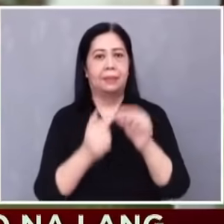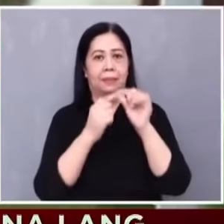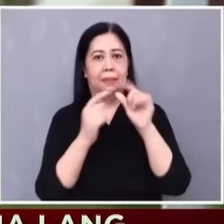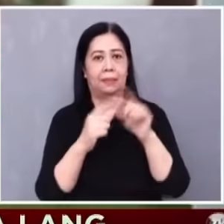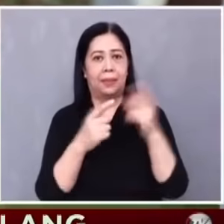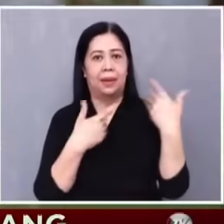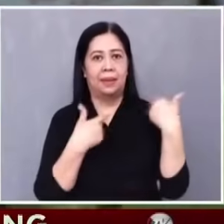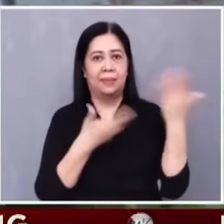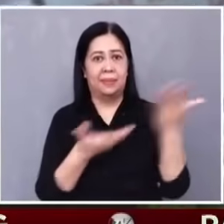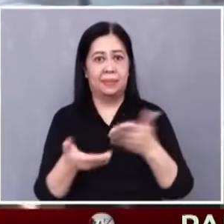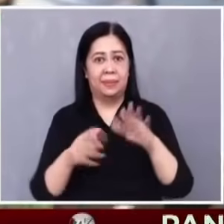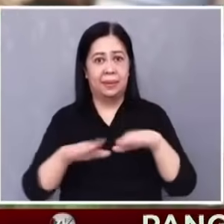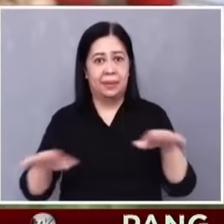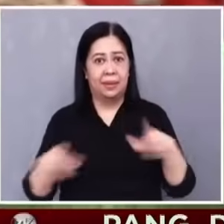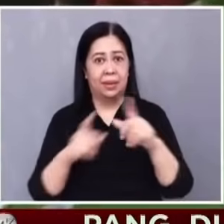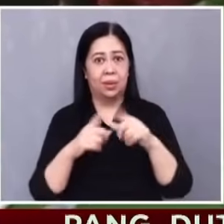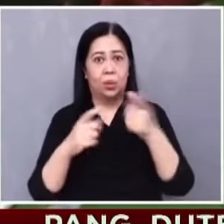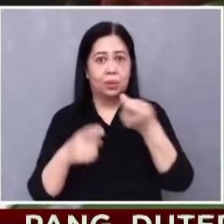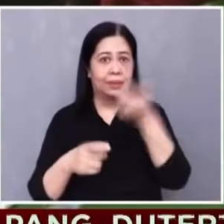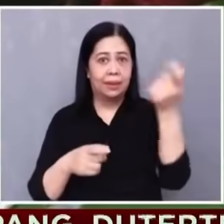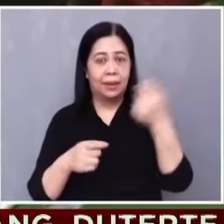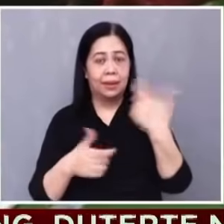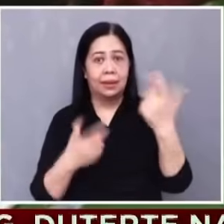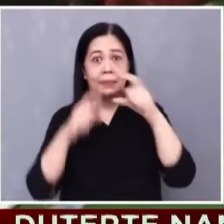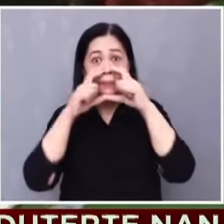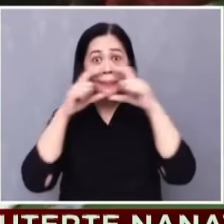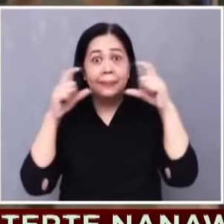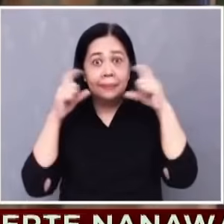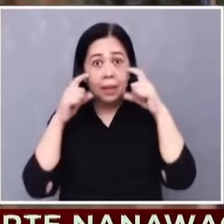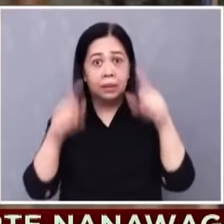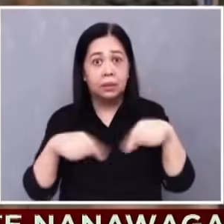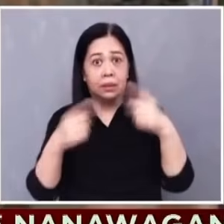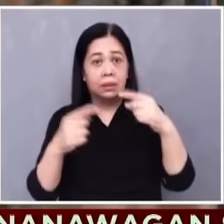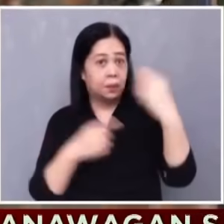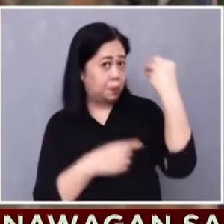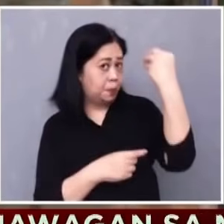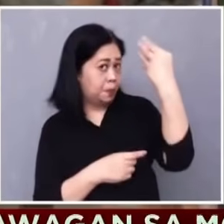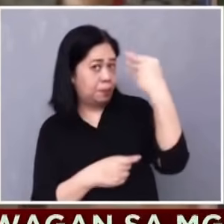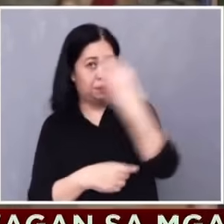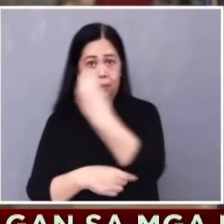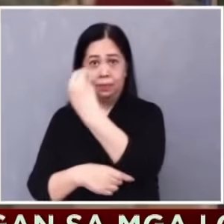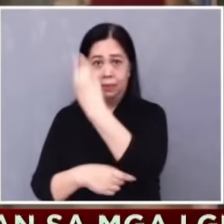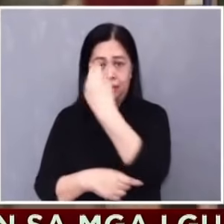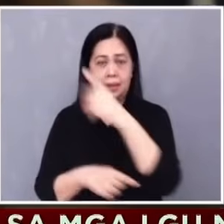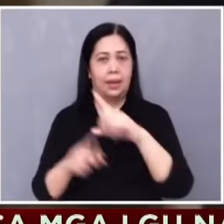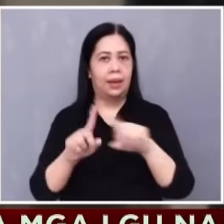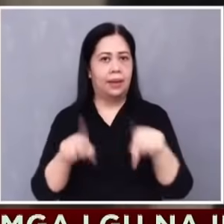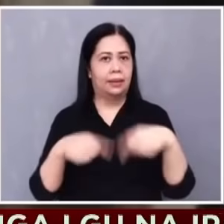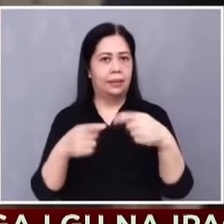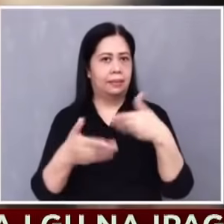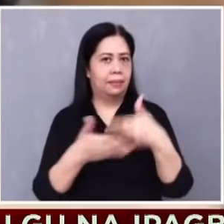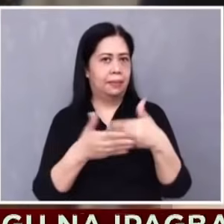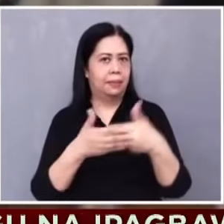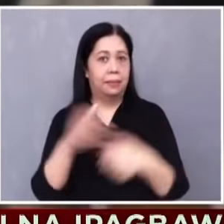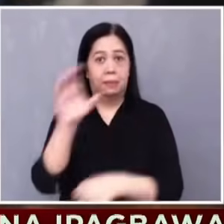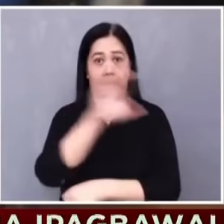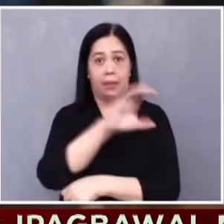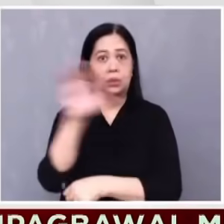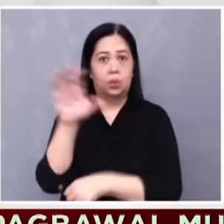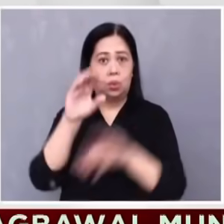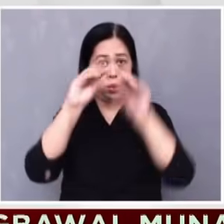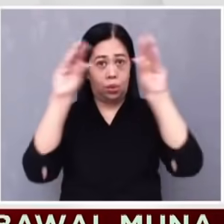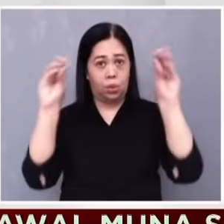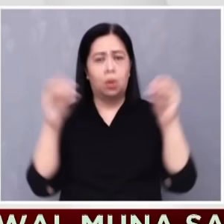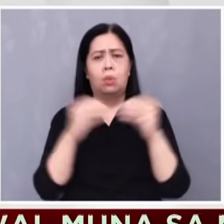bata na nagtatanggal ng face mask habang nagpapapicture. At habang papalapit ang Pasko, mas dadami pa ang tao sa